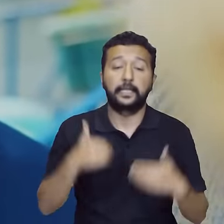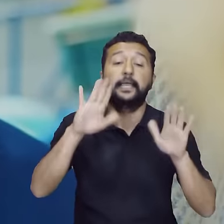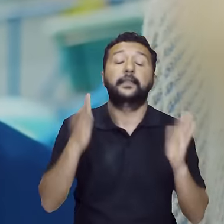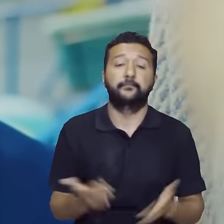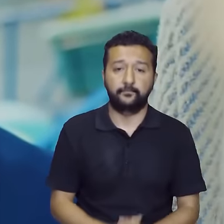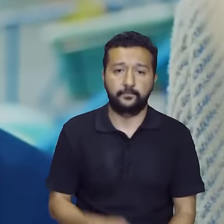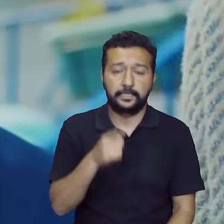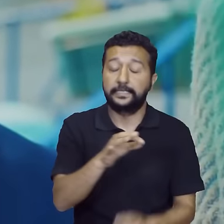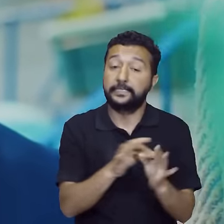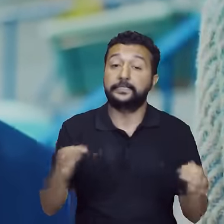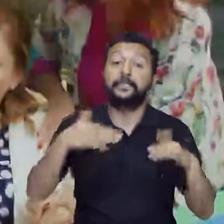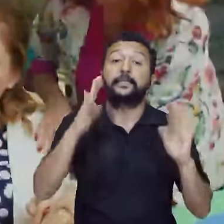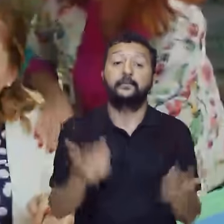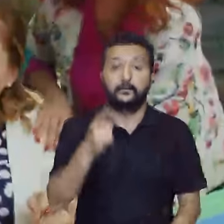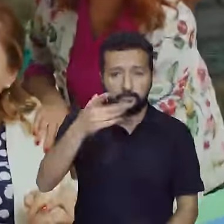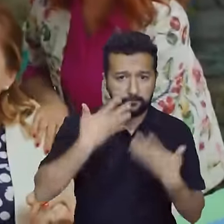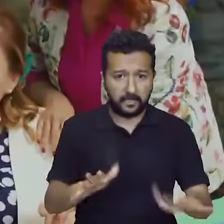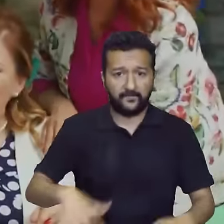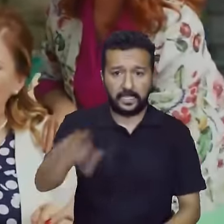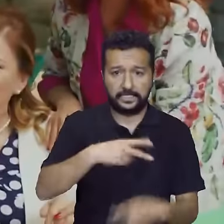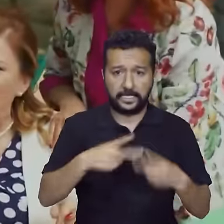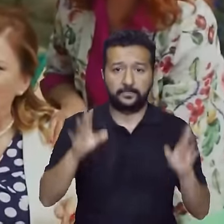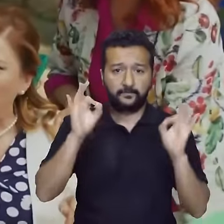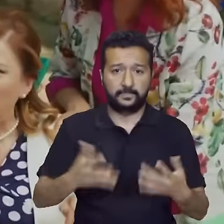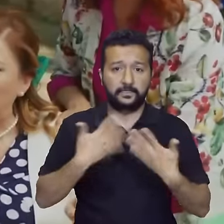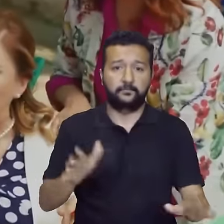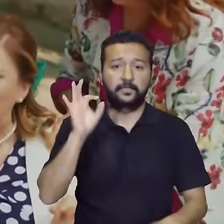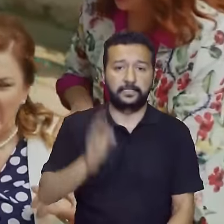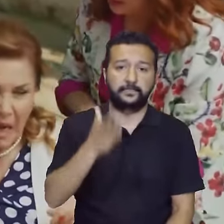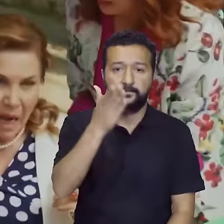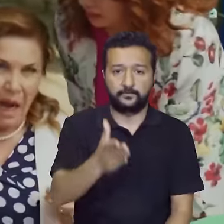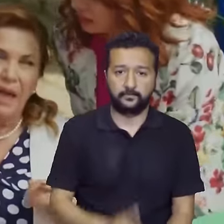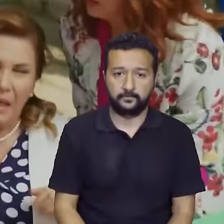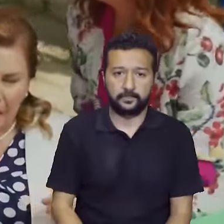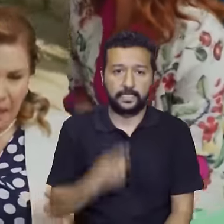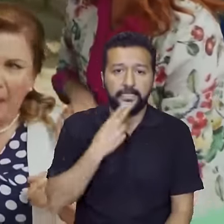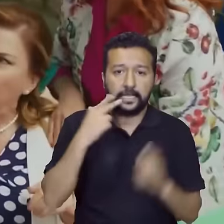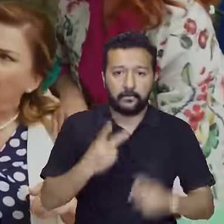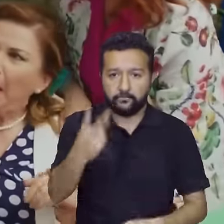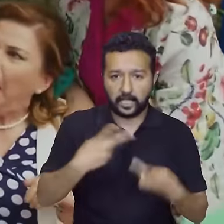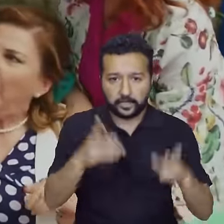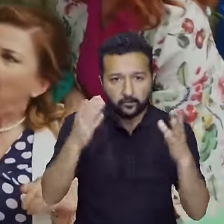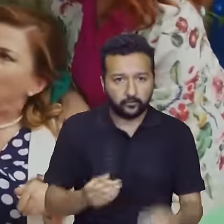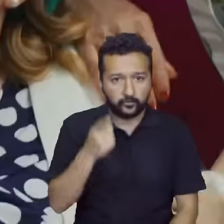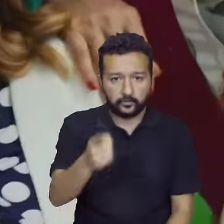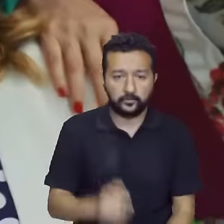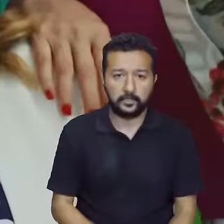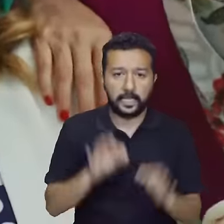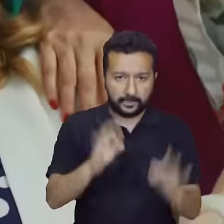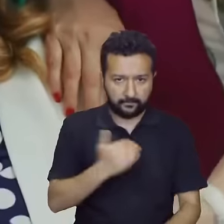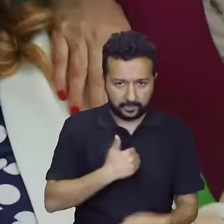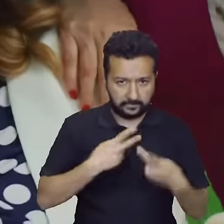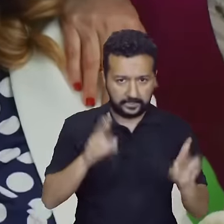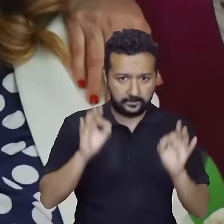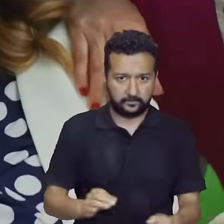Değilim. Hiç değilim. Mahvetti açılışımı, mahvetti. Kadın ay, nereden senin açılışın oluyor ya? Tabii